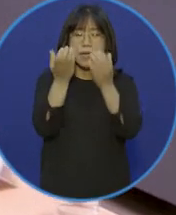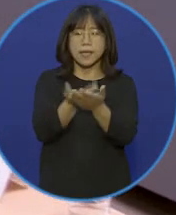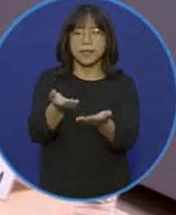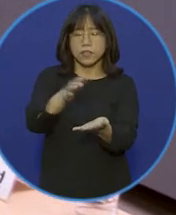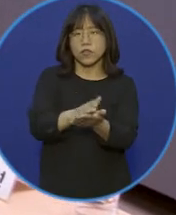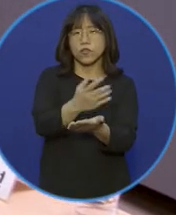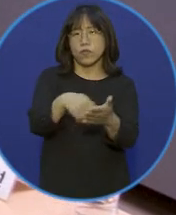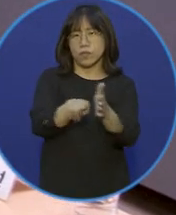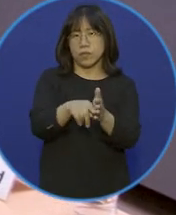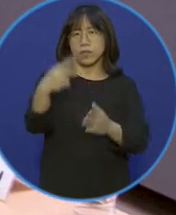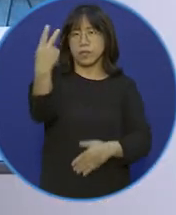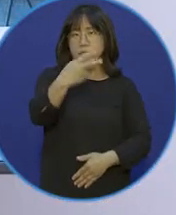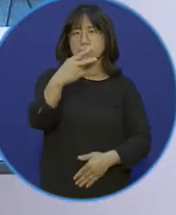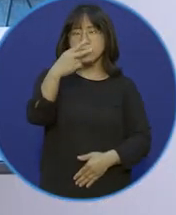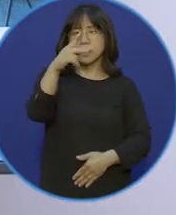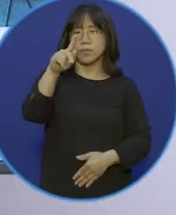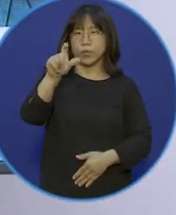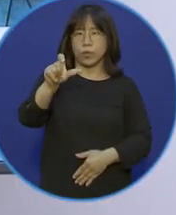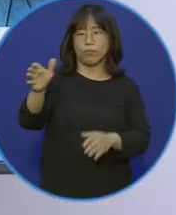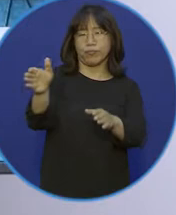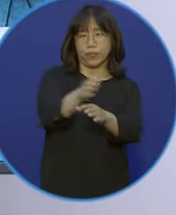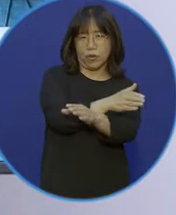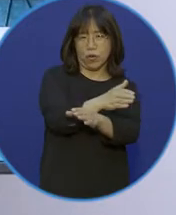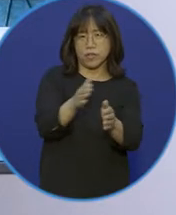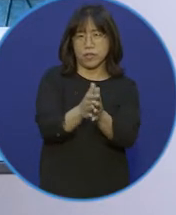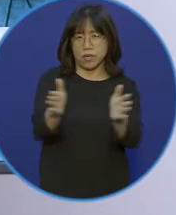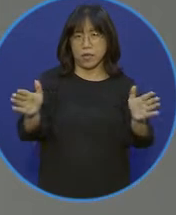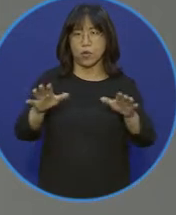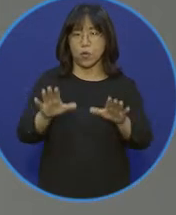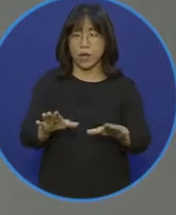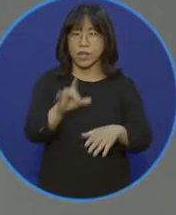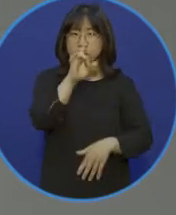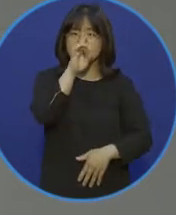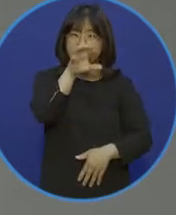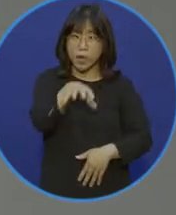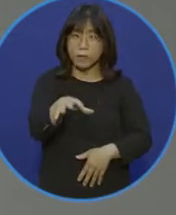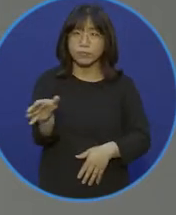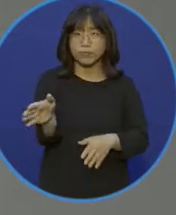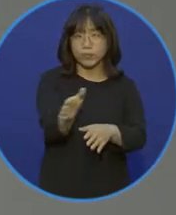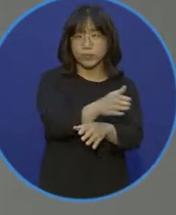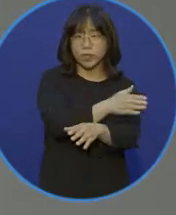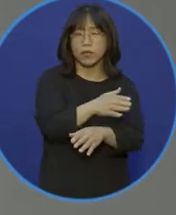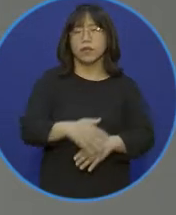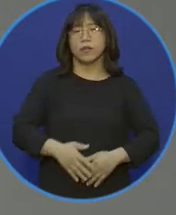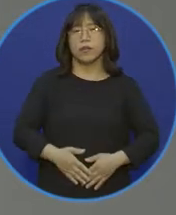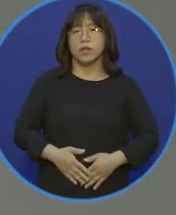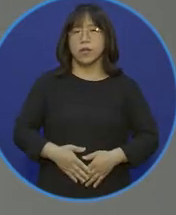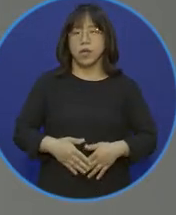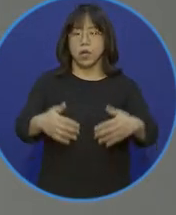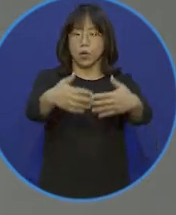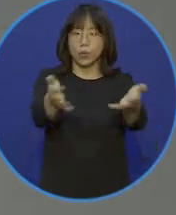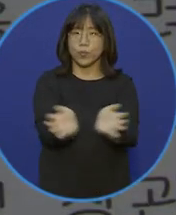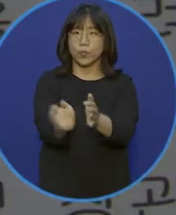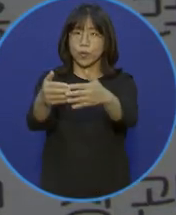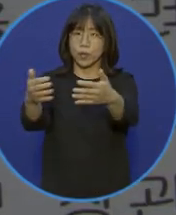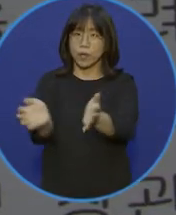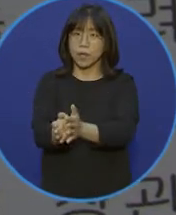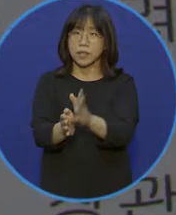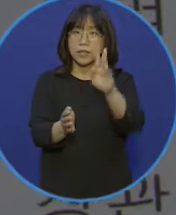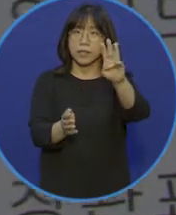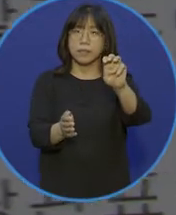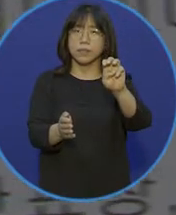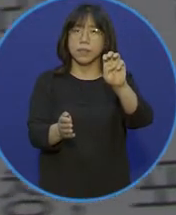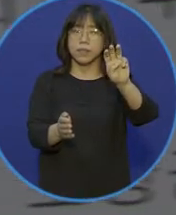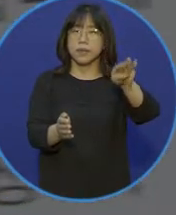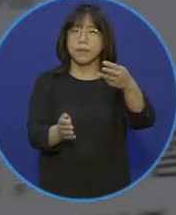위해 지난 2005년부터 시행되고 있습니다. 올해는 중앙부처와 지자체, 공공기관 등 총